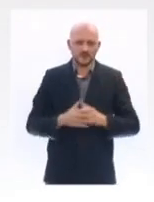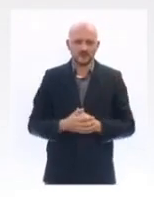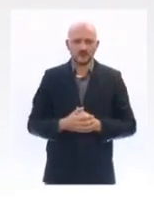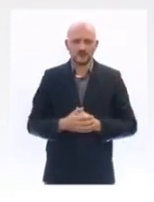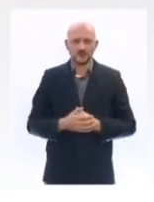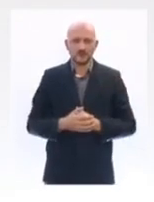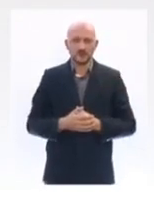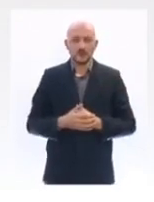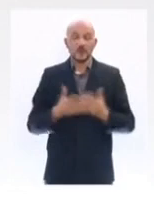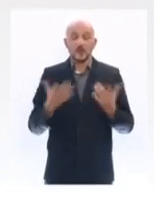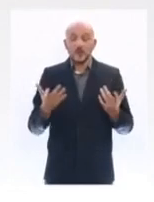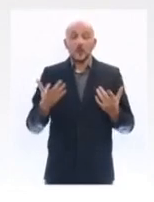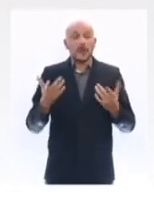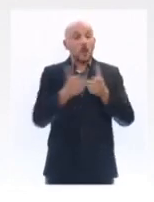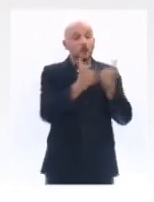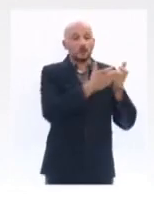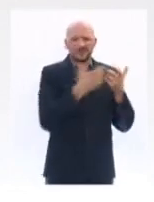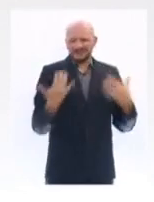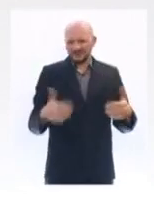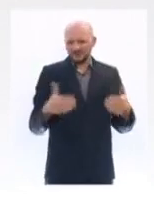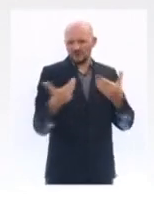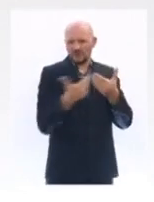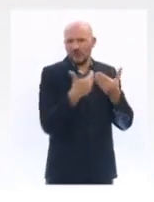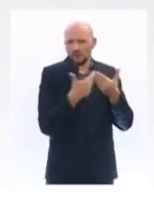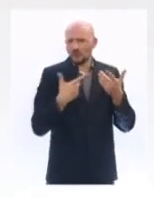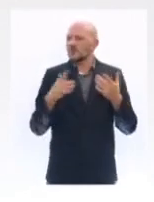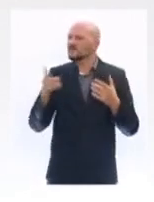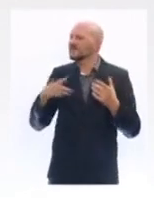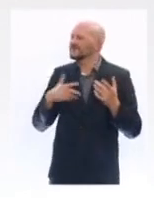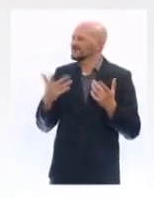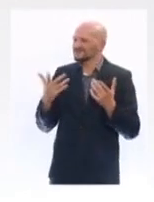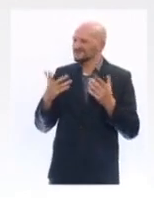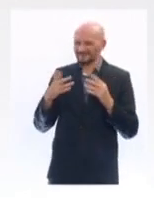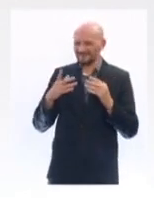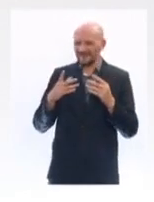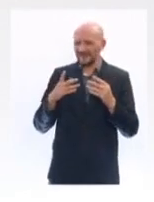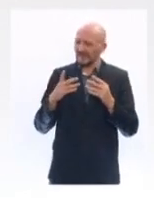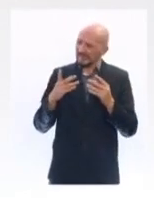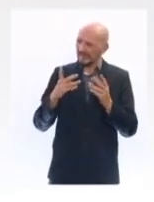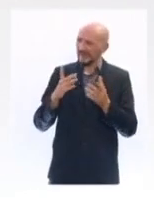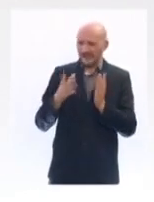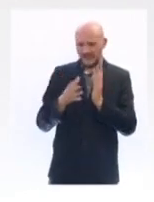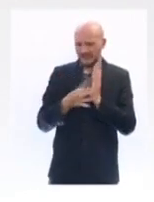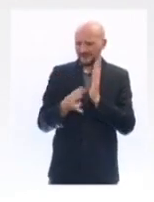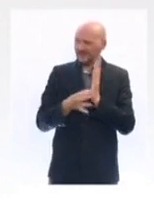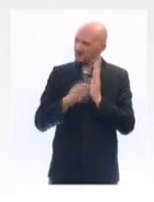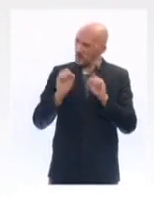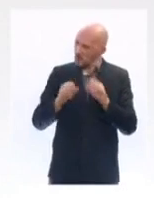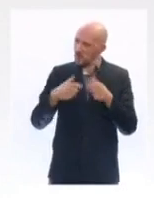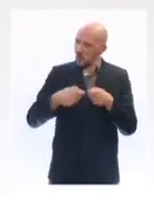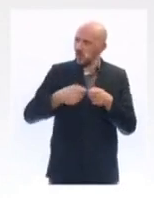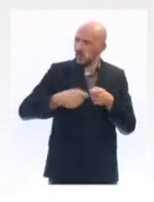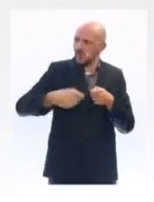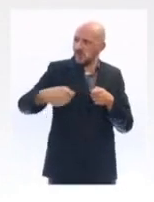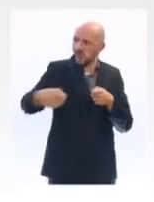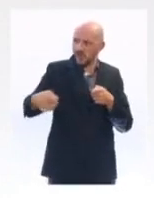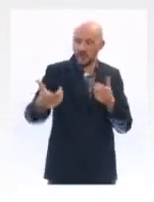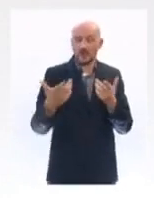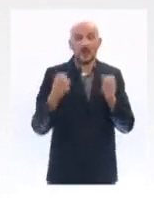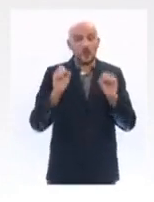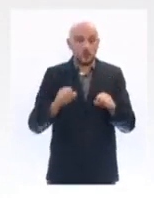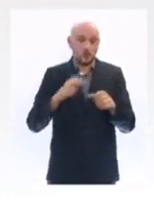très importante de beaucoup de travailleurs indépendants. Troisième soutien qui avait été apporté et qui va être